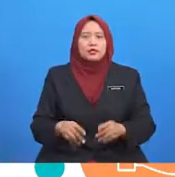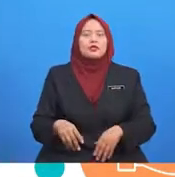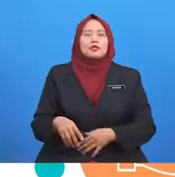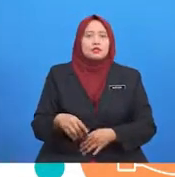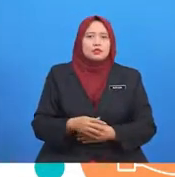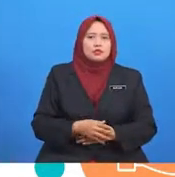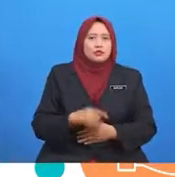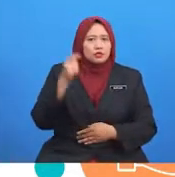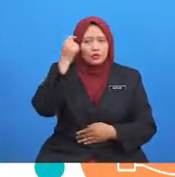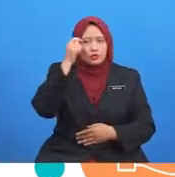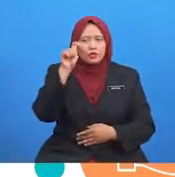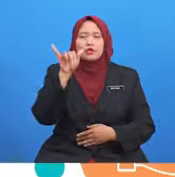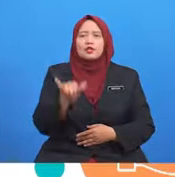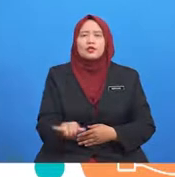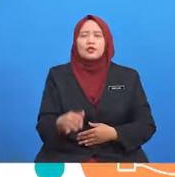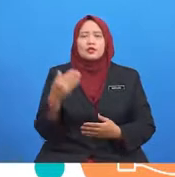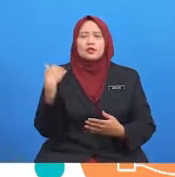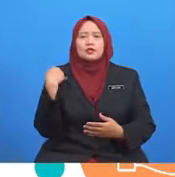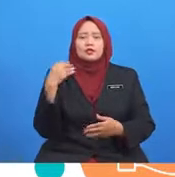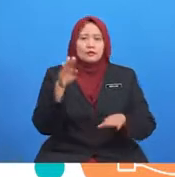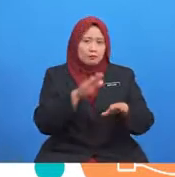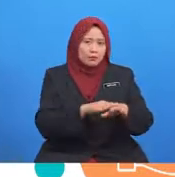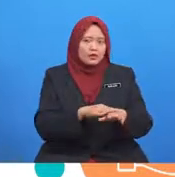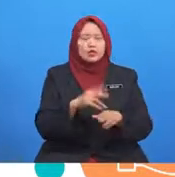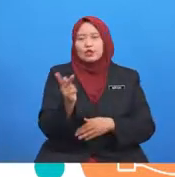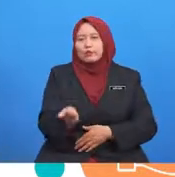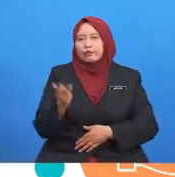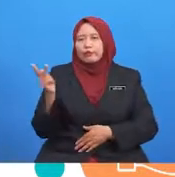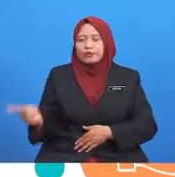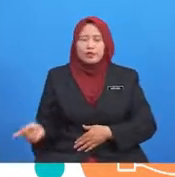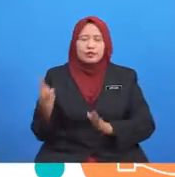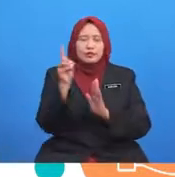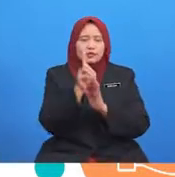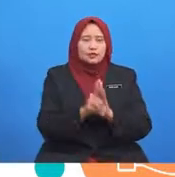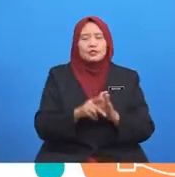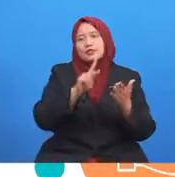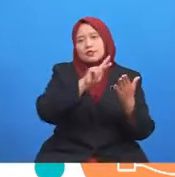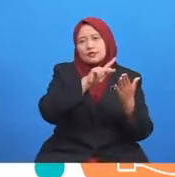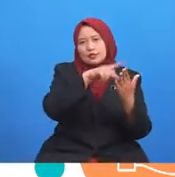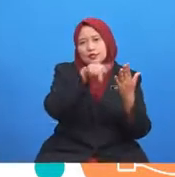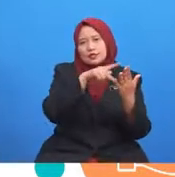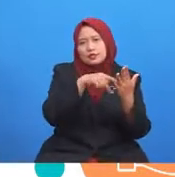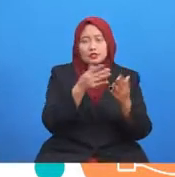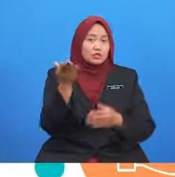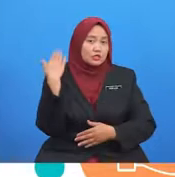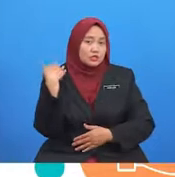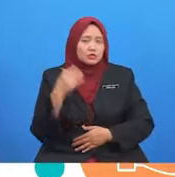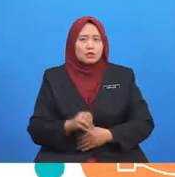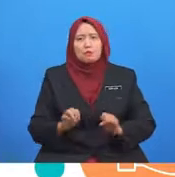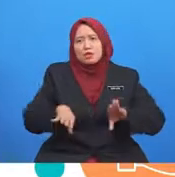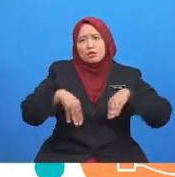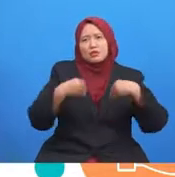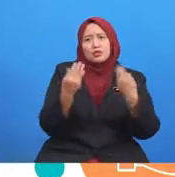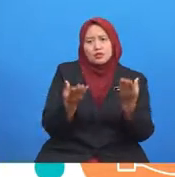yang terdapat pada produk yang dikaji itu. Bagaimana pula dengan fungsi